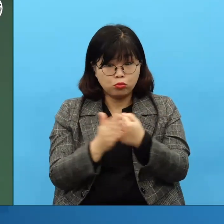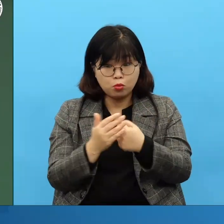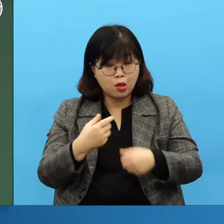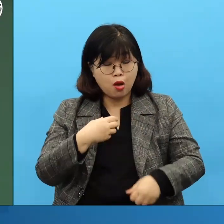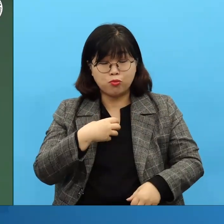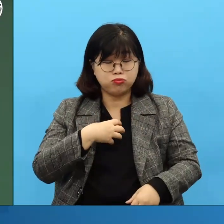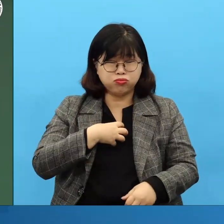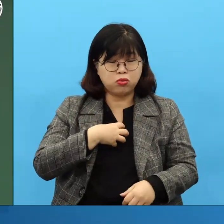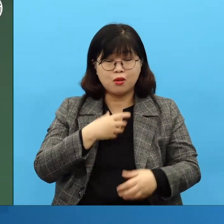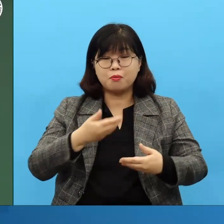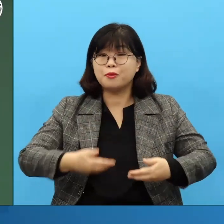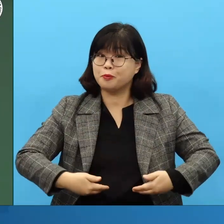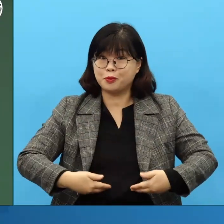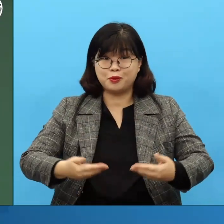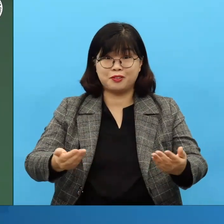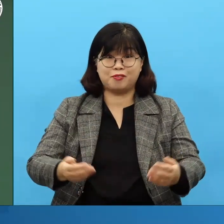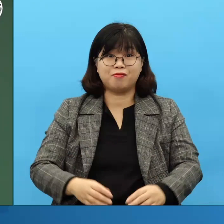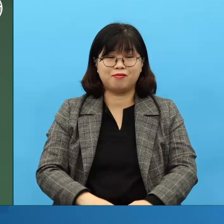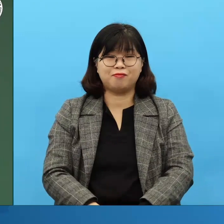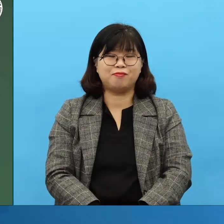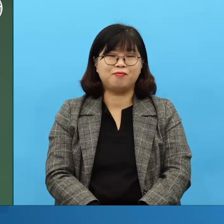것이